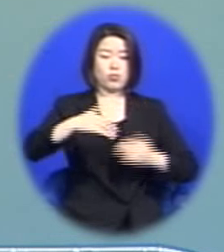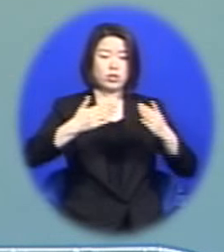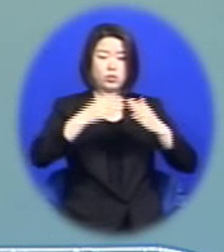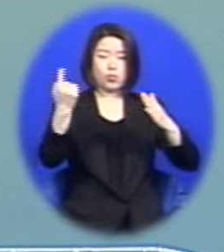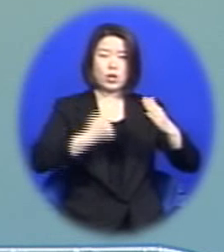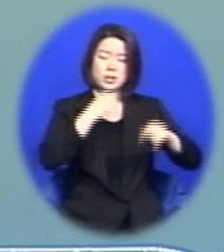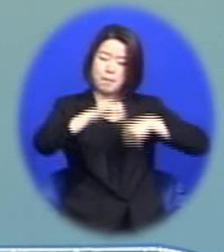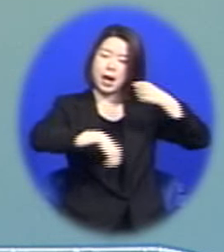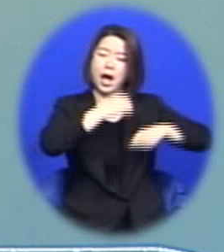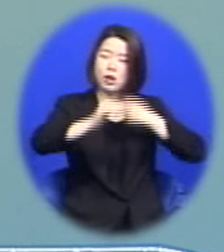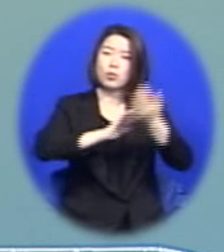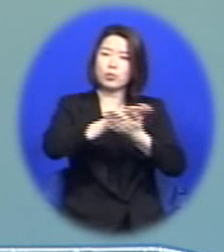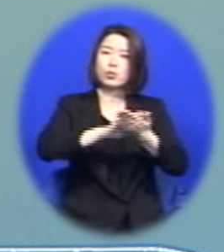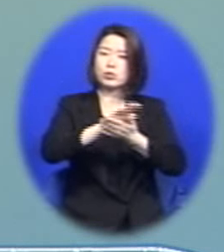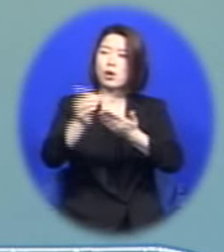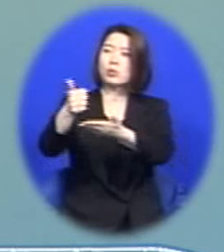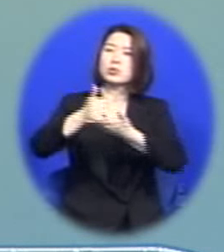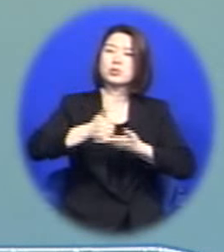라고